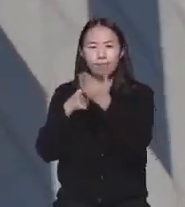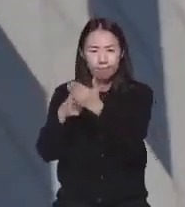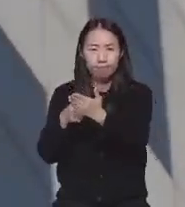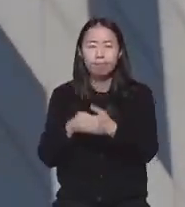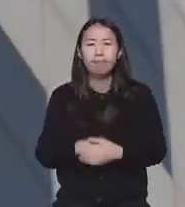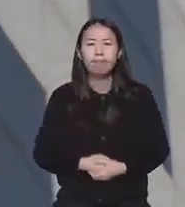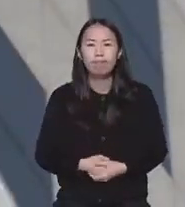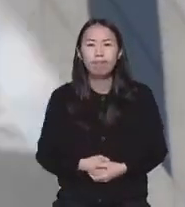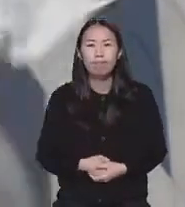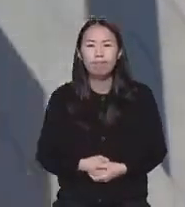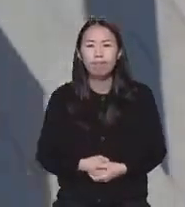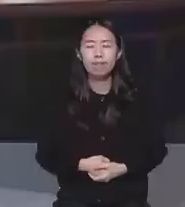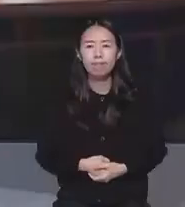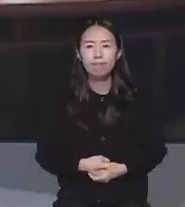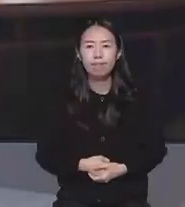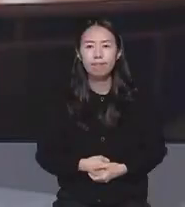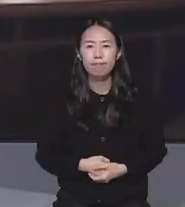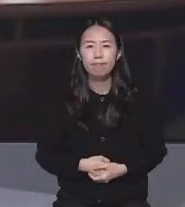이유를 밝혔습니다.